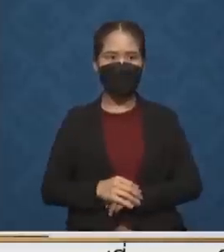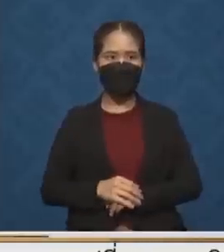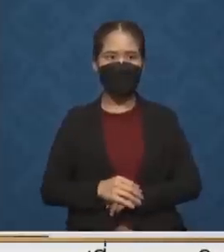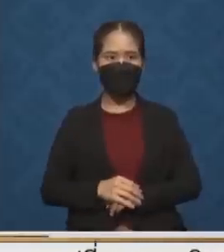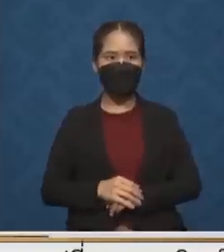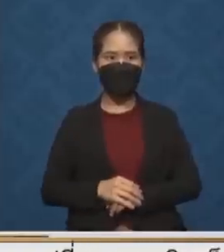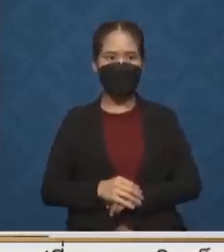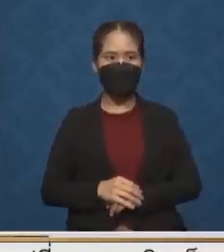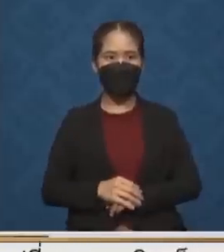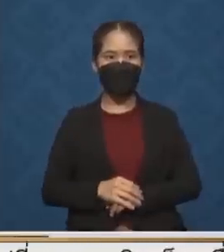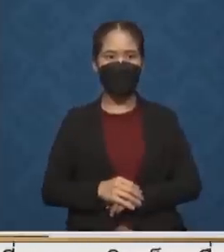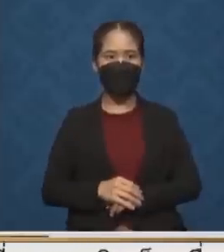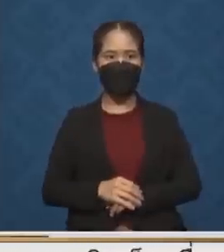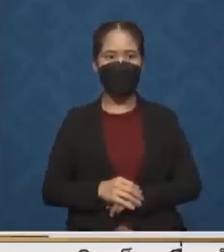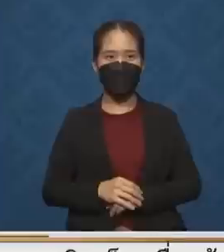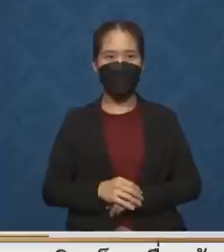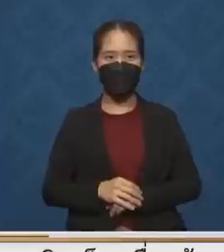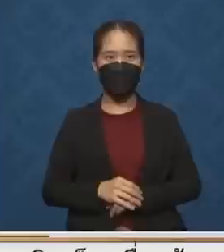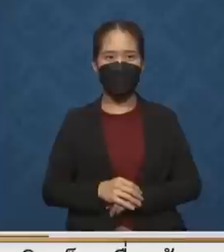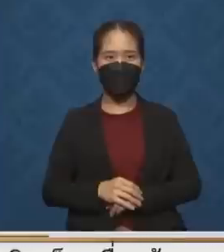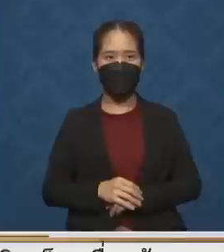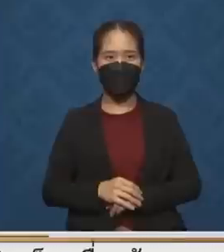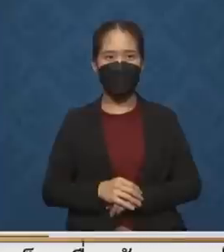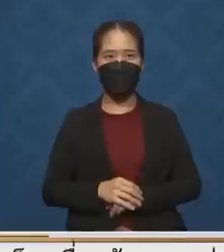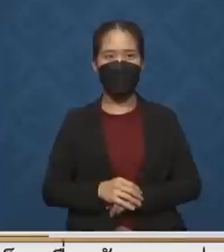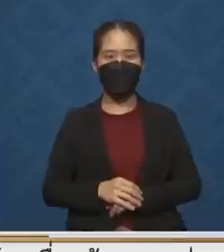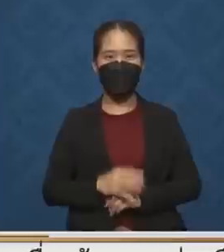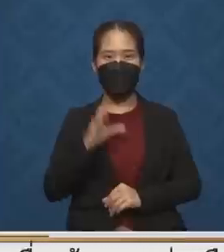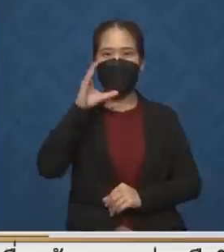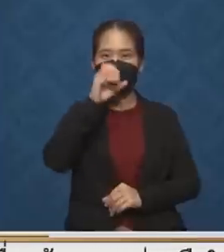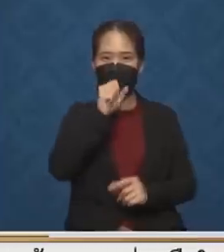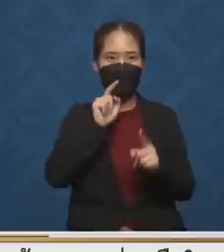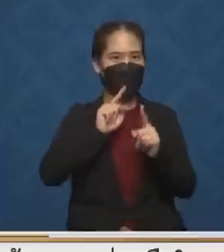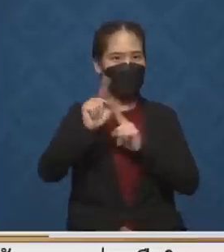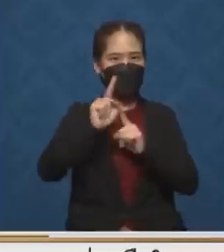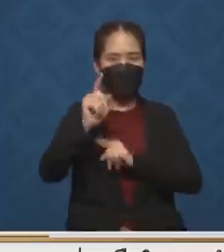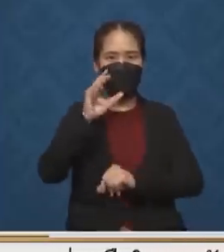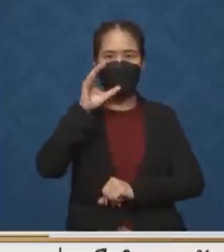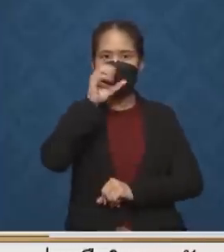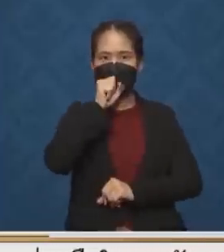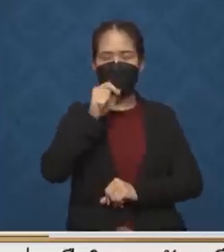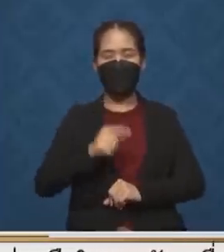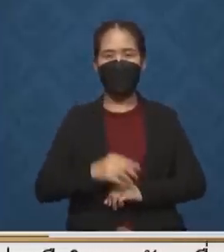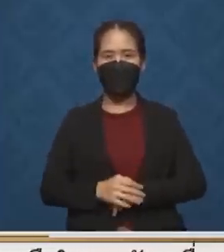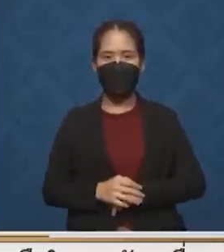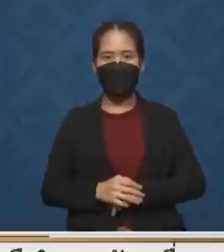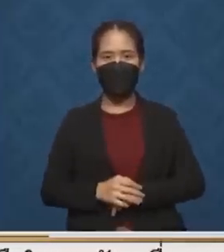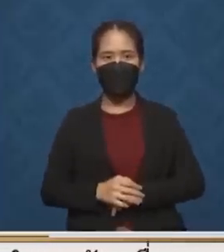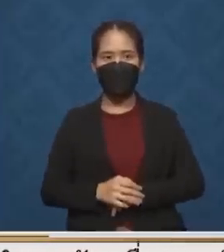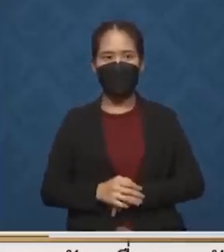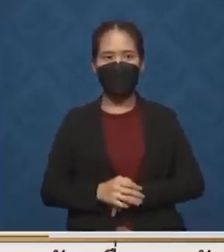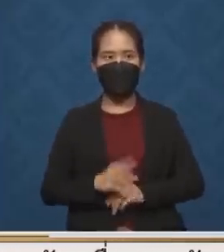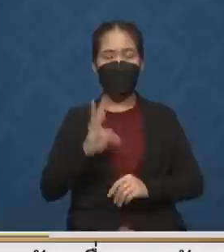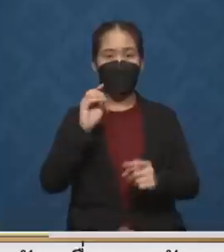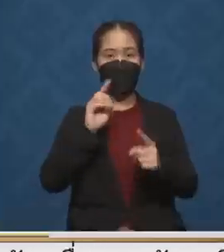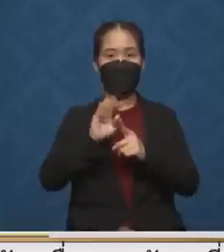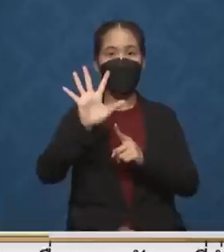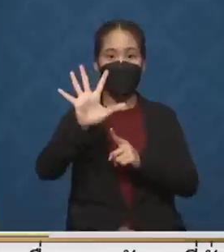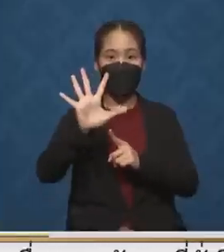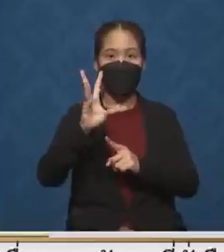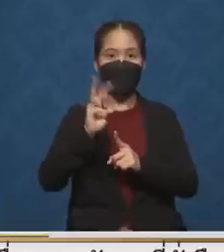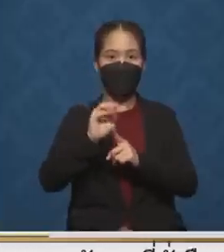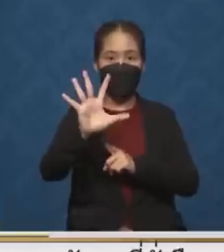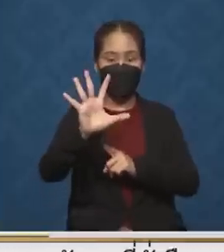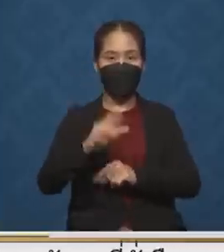รอบนี้นาจะสวยอแล้นะลับที่สุดลำดบท 65 คุพิธาล้มเจริญลัด